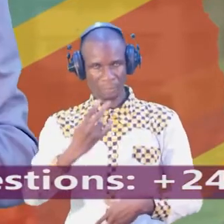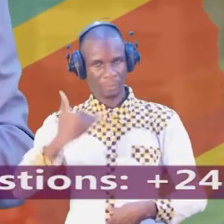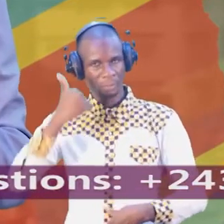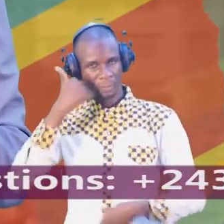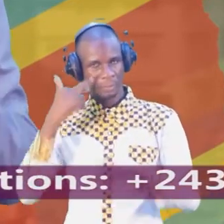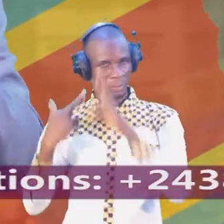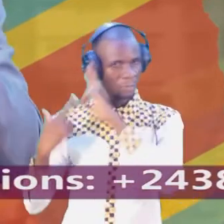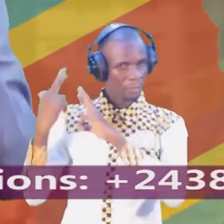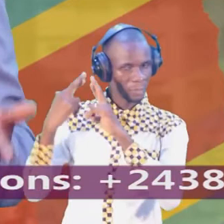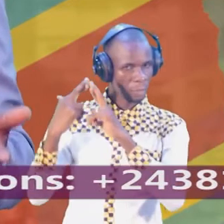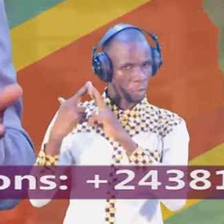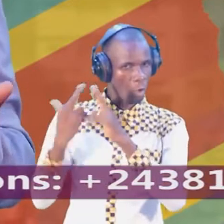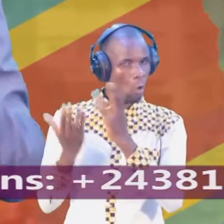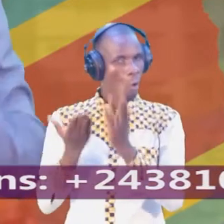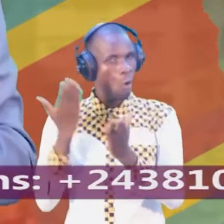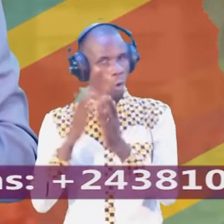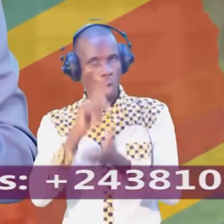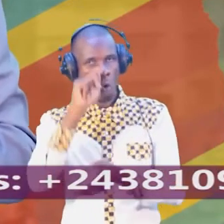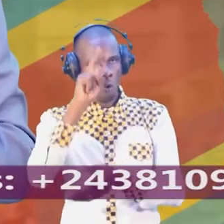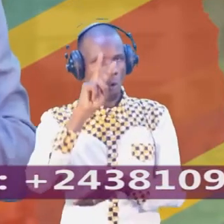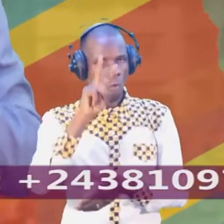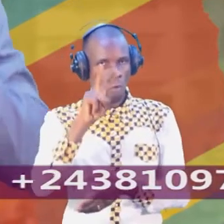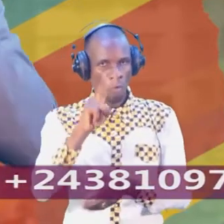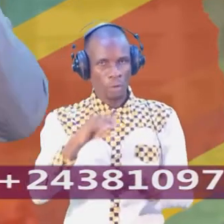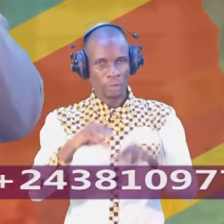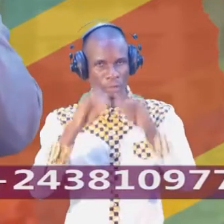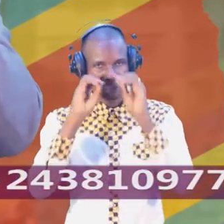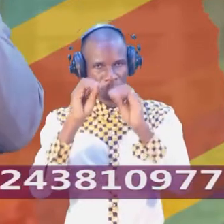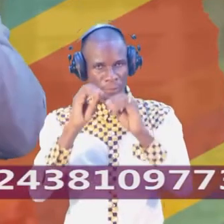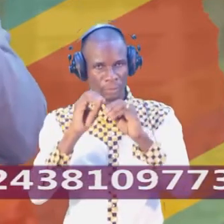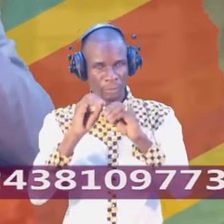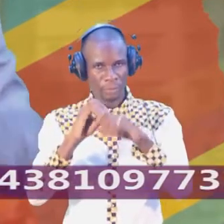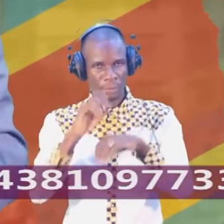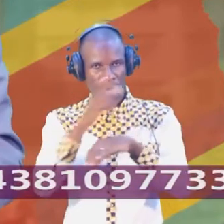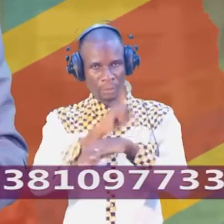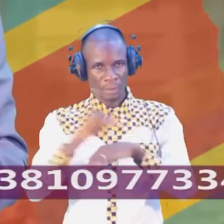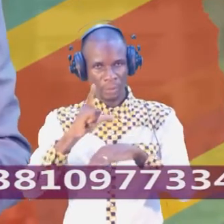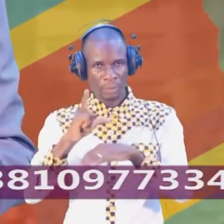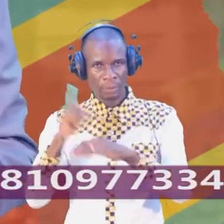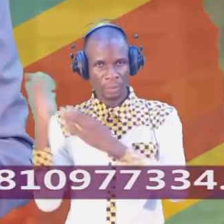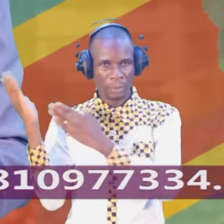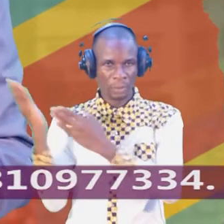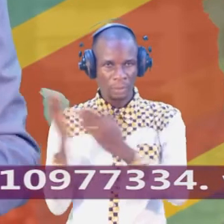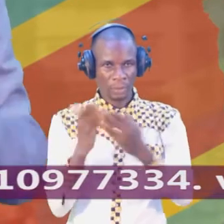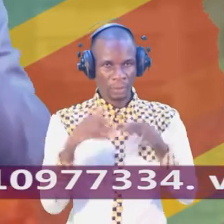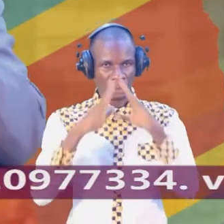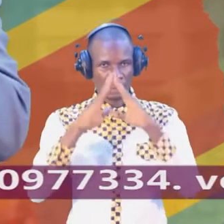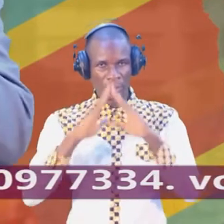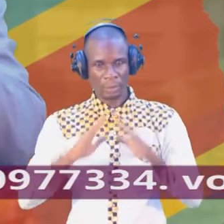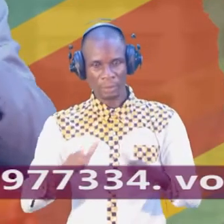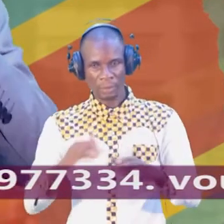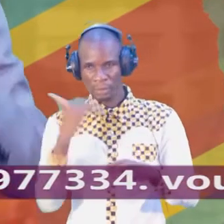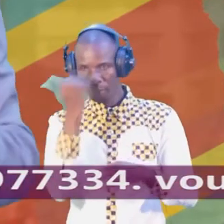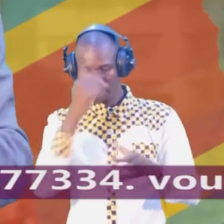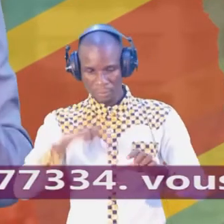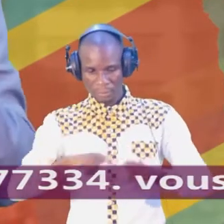biso na ba bisika nyonso boko landa mpwete Mateya oyo e banako kome pa na bino